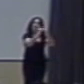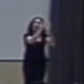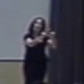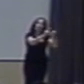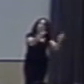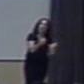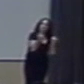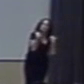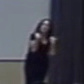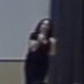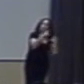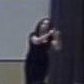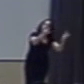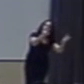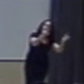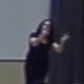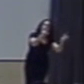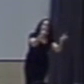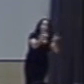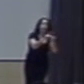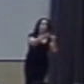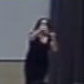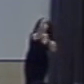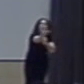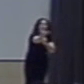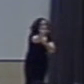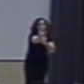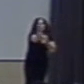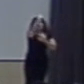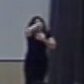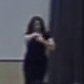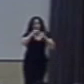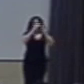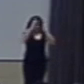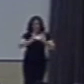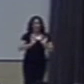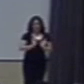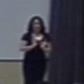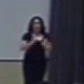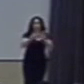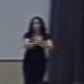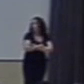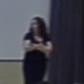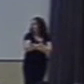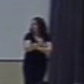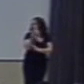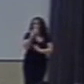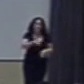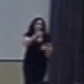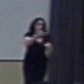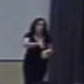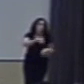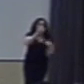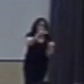com una activitat, és una cosa que està al cor de l'activitat, no? Perquè producte informatiu, el seu aspecte